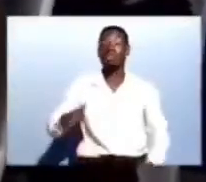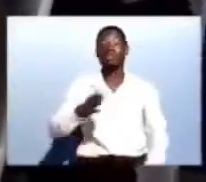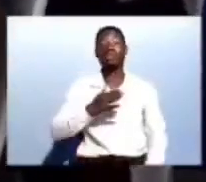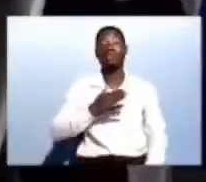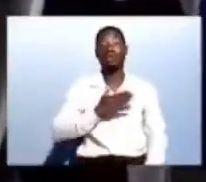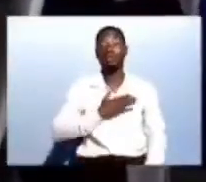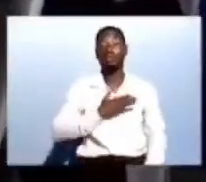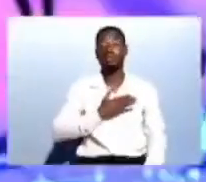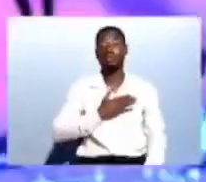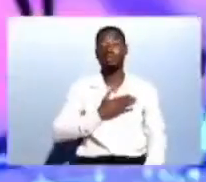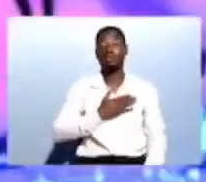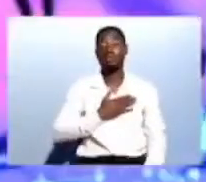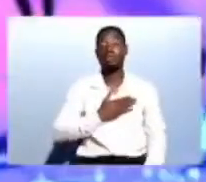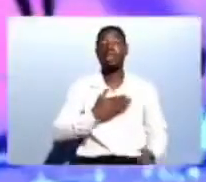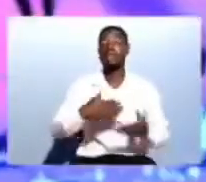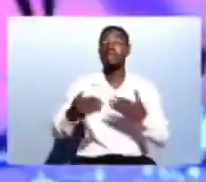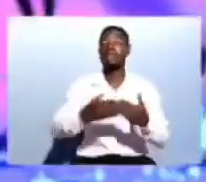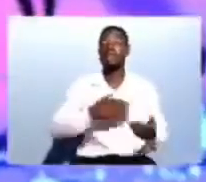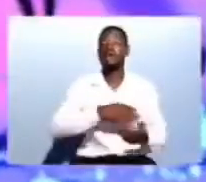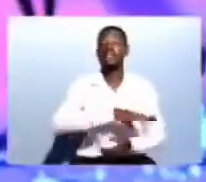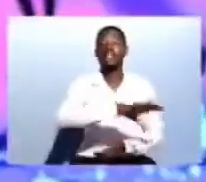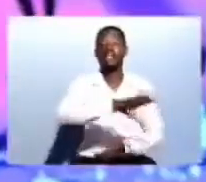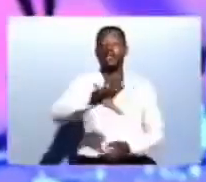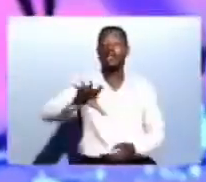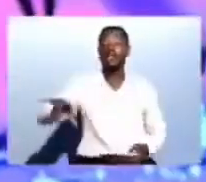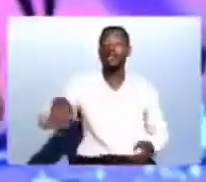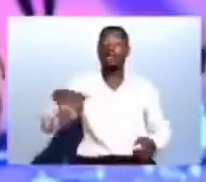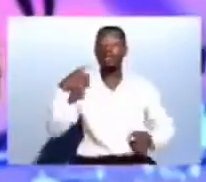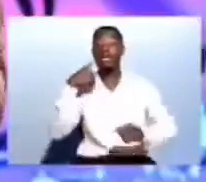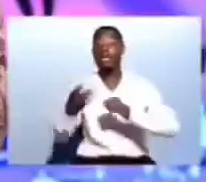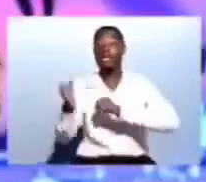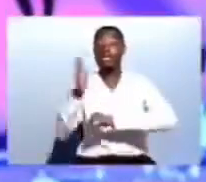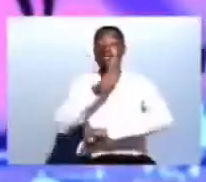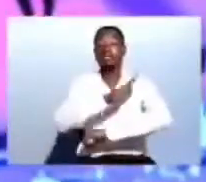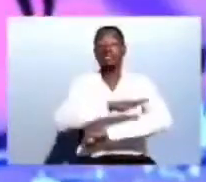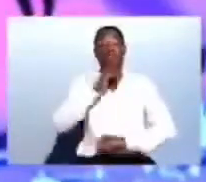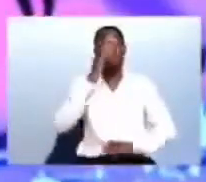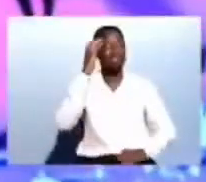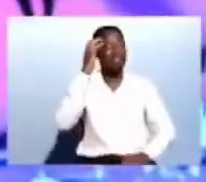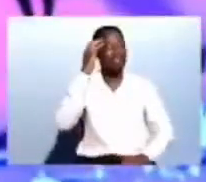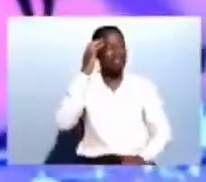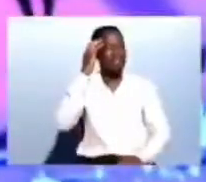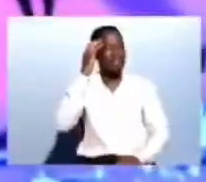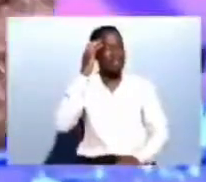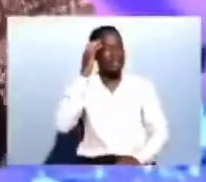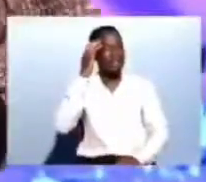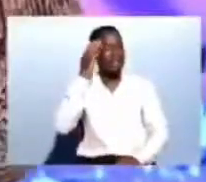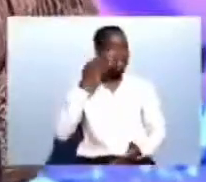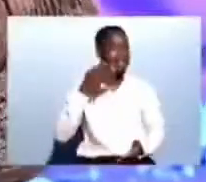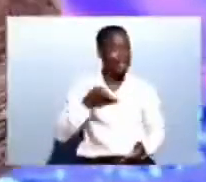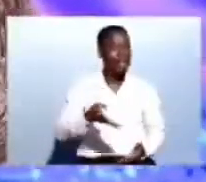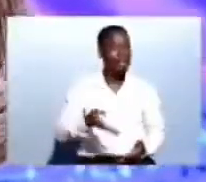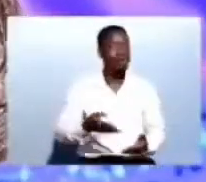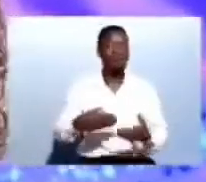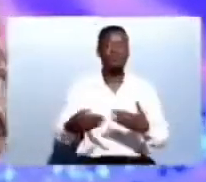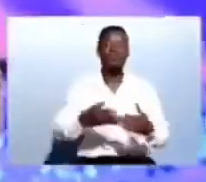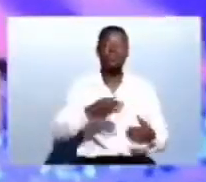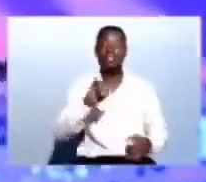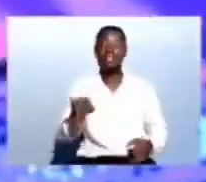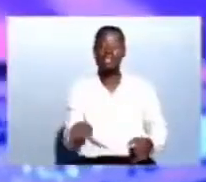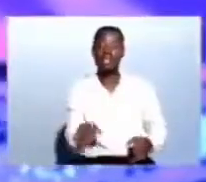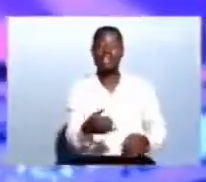Hebu mwenzako asikudai. Fanya yote kila siku, tafakari, buni kwamba hivi leo nifanyeje ili